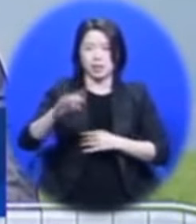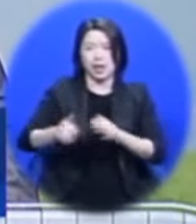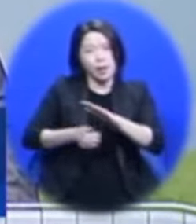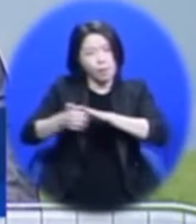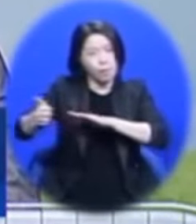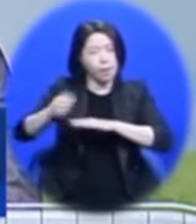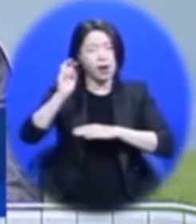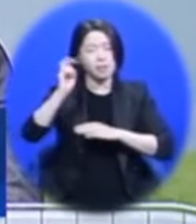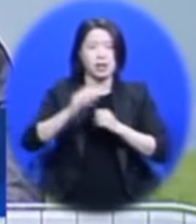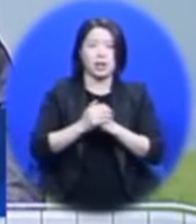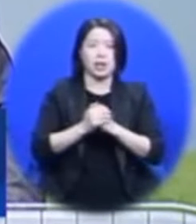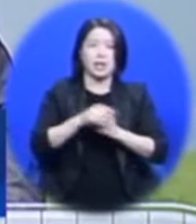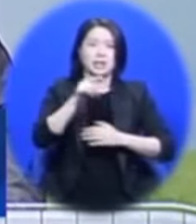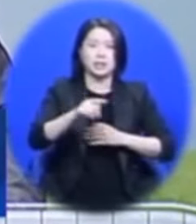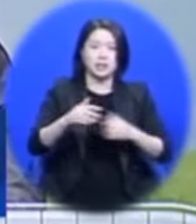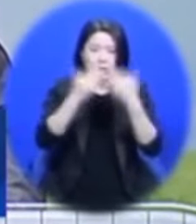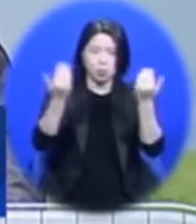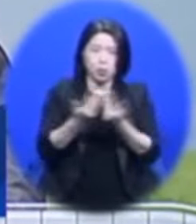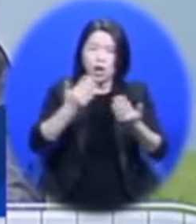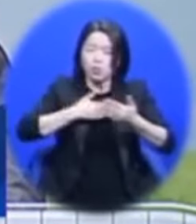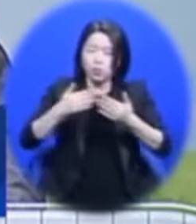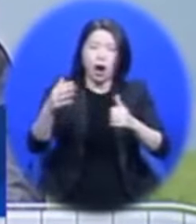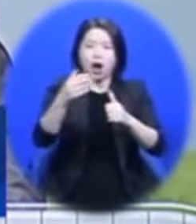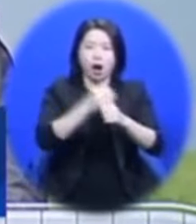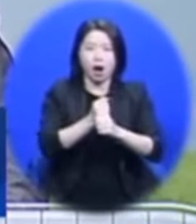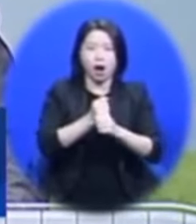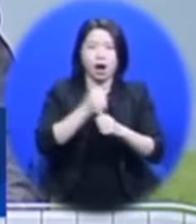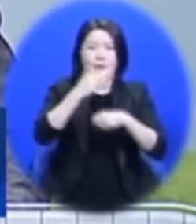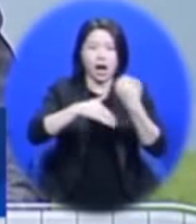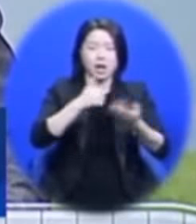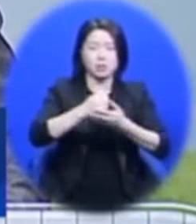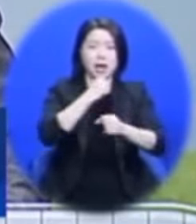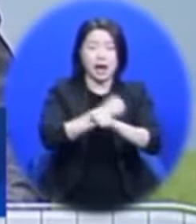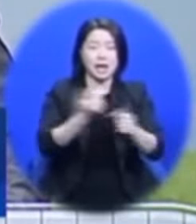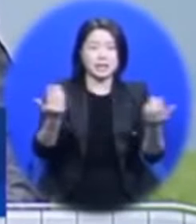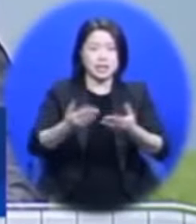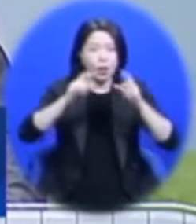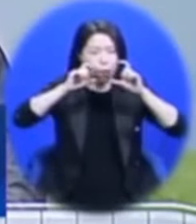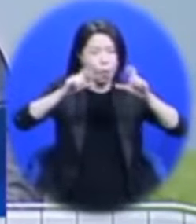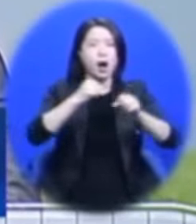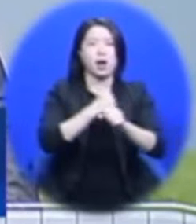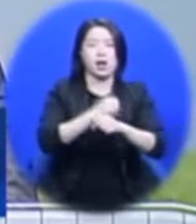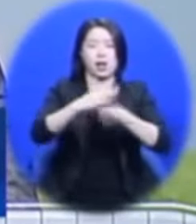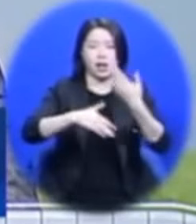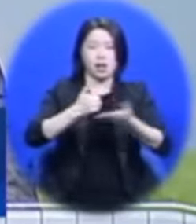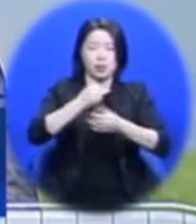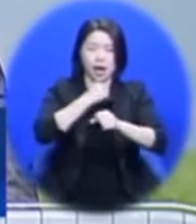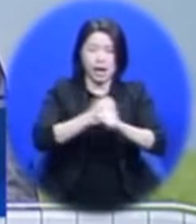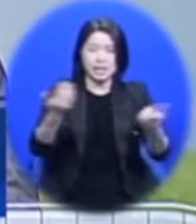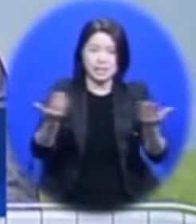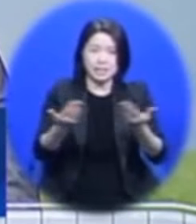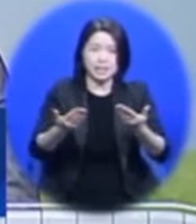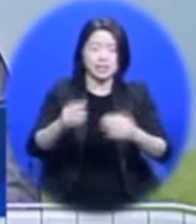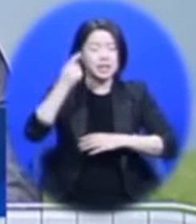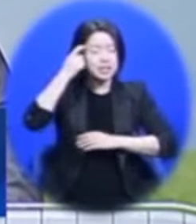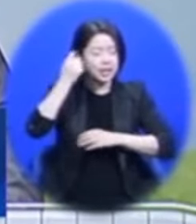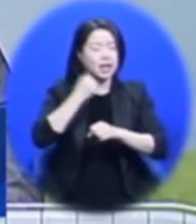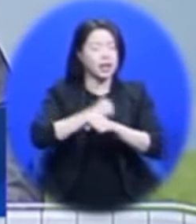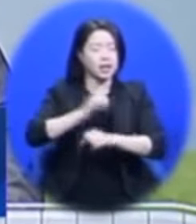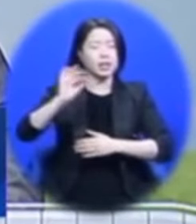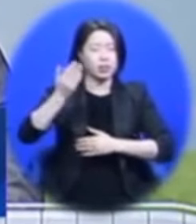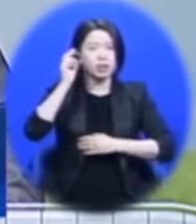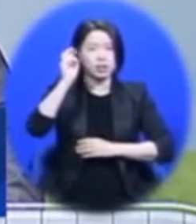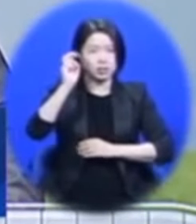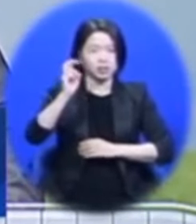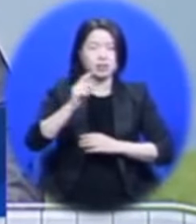것이다. 그들은 모두 다 두려움에 사로잡혀 하나님이 하신 일을 선포하며 하나님이 하신 일을 생각하게 될